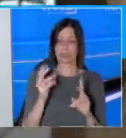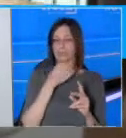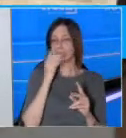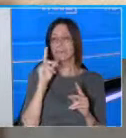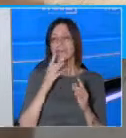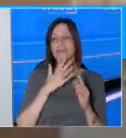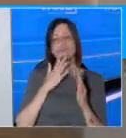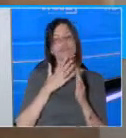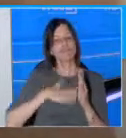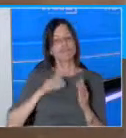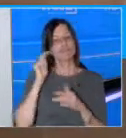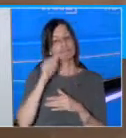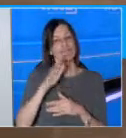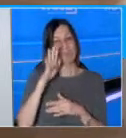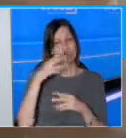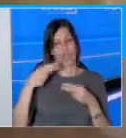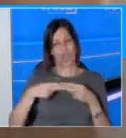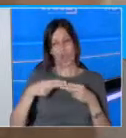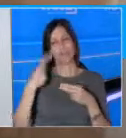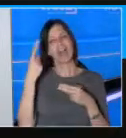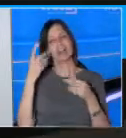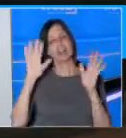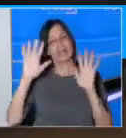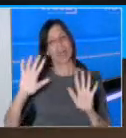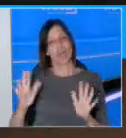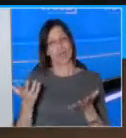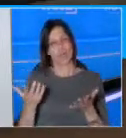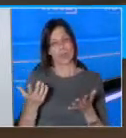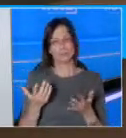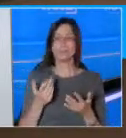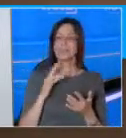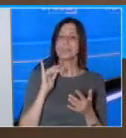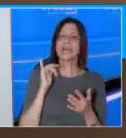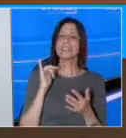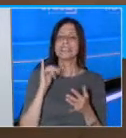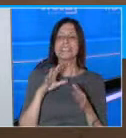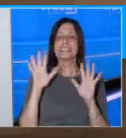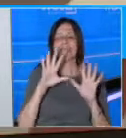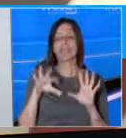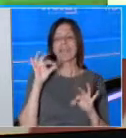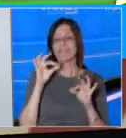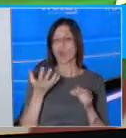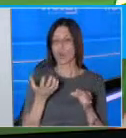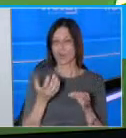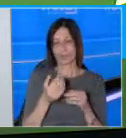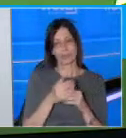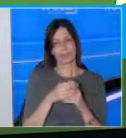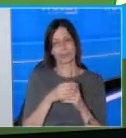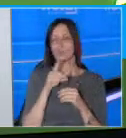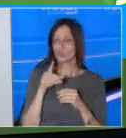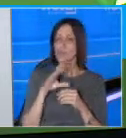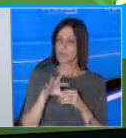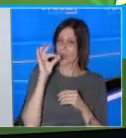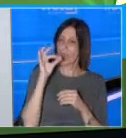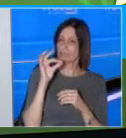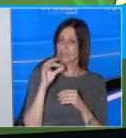שיבקש להגיע ביום חמישי הקרוב לאחד מבתי הקולנוע, באילו סרטים הוא יבחר? הוא יבחר,